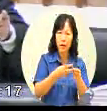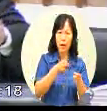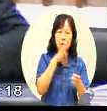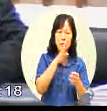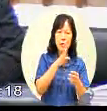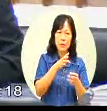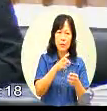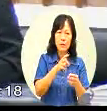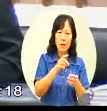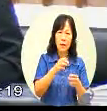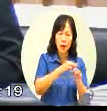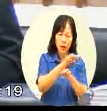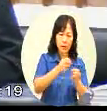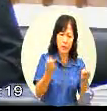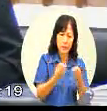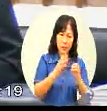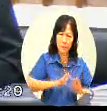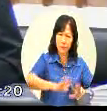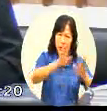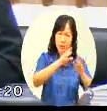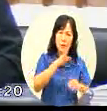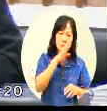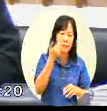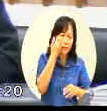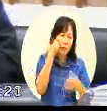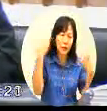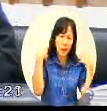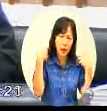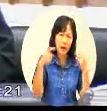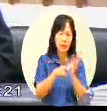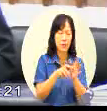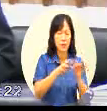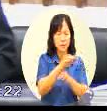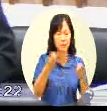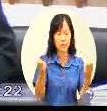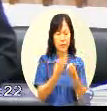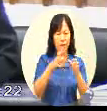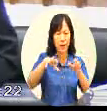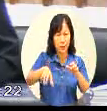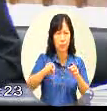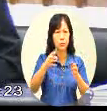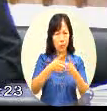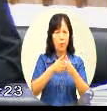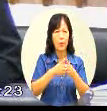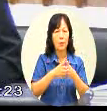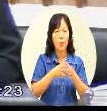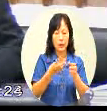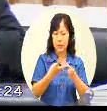么经济发展，这应该是谁在考虑？应该是经发局在考虑。第三，